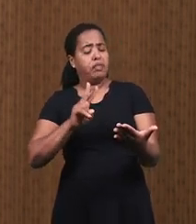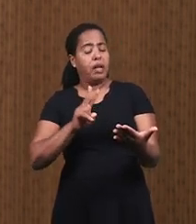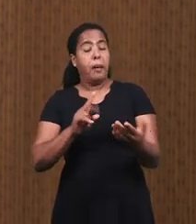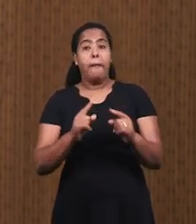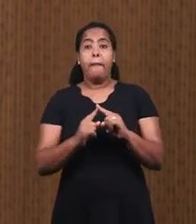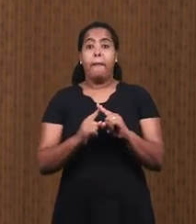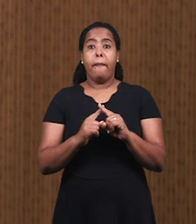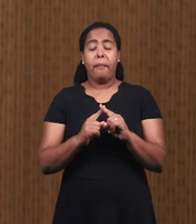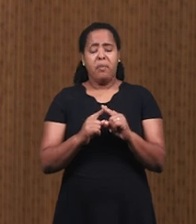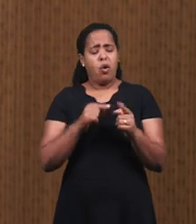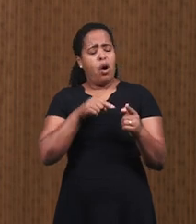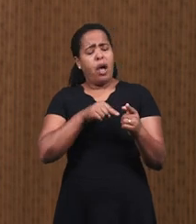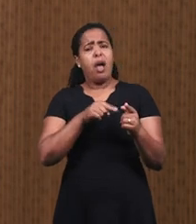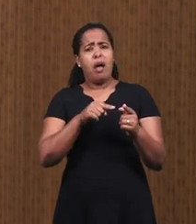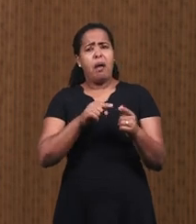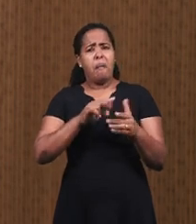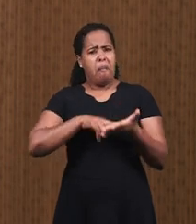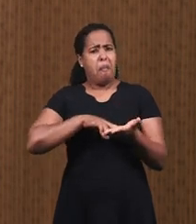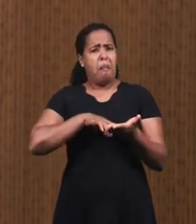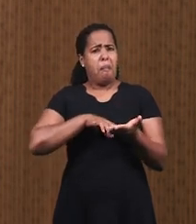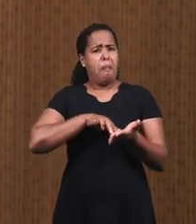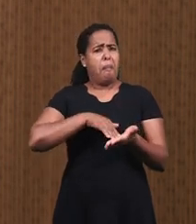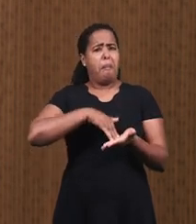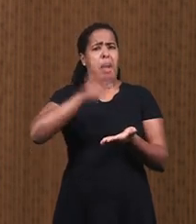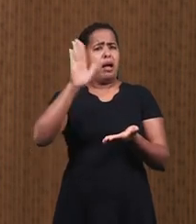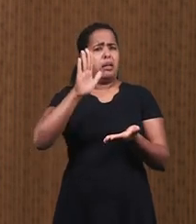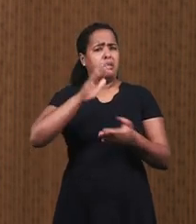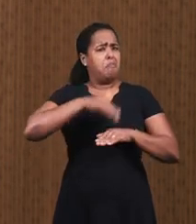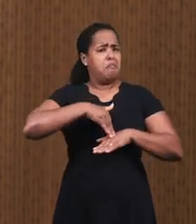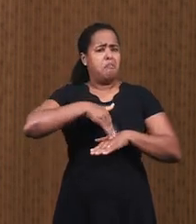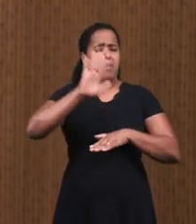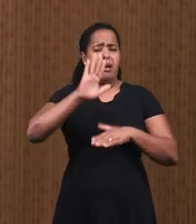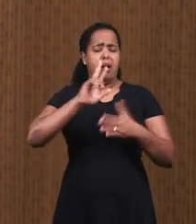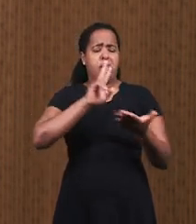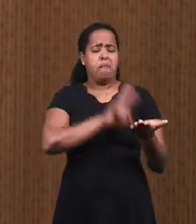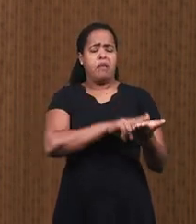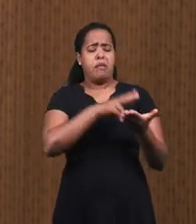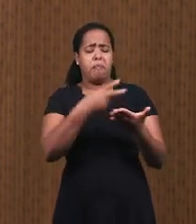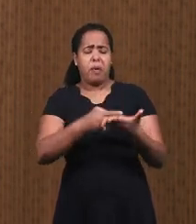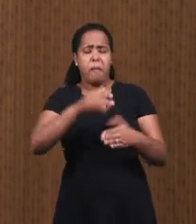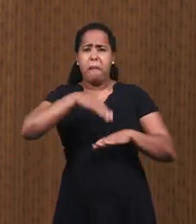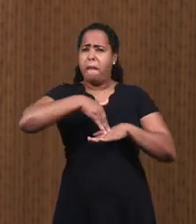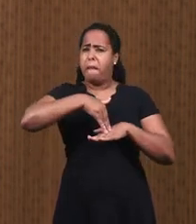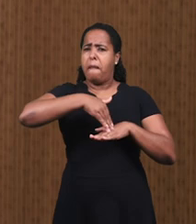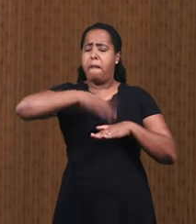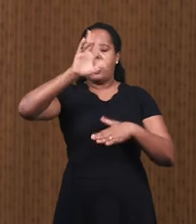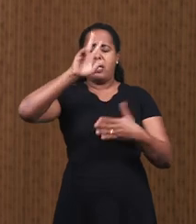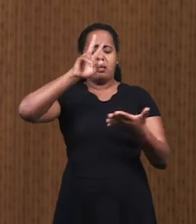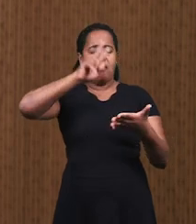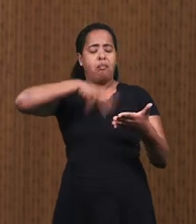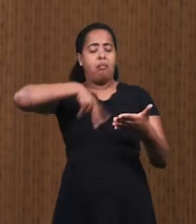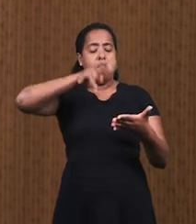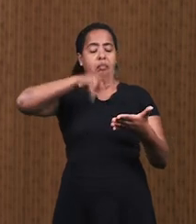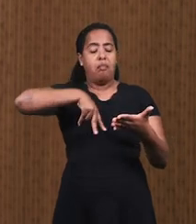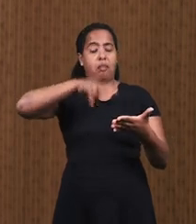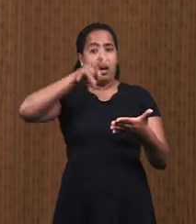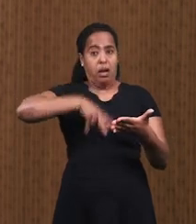différent. Il a été le livre le plus traduit, le livre le plus